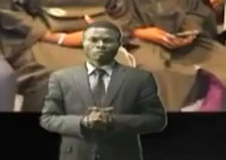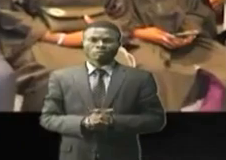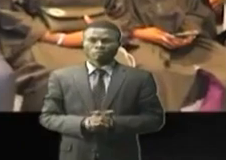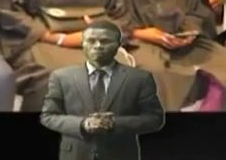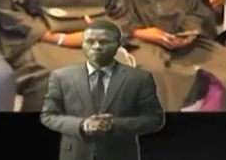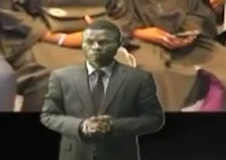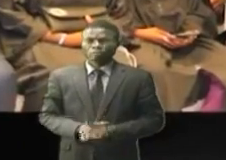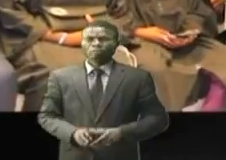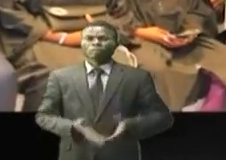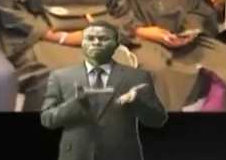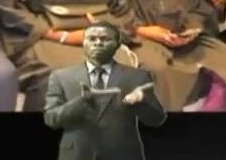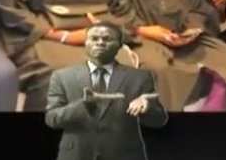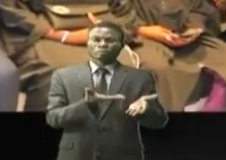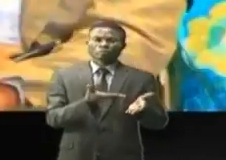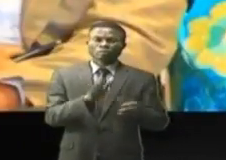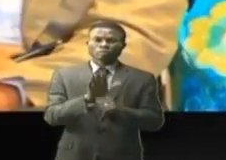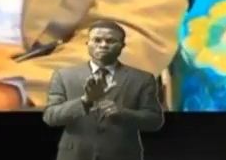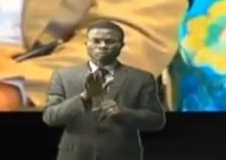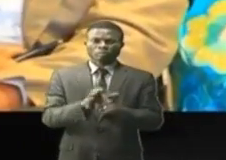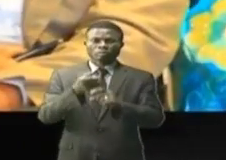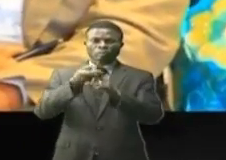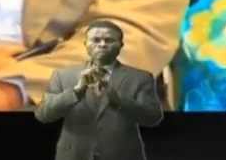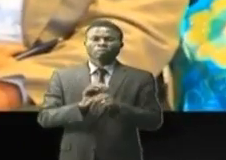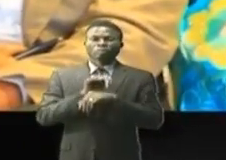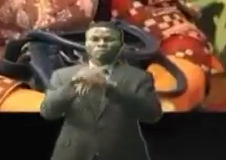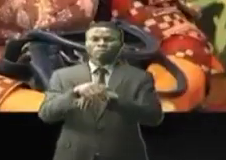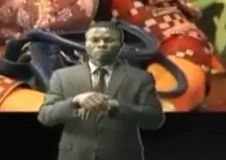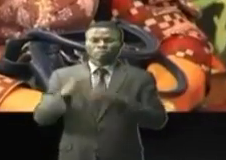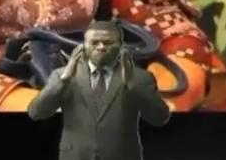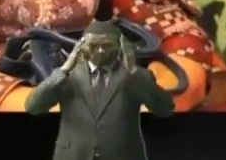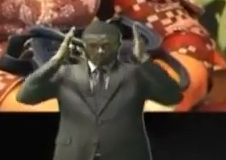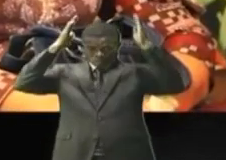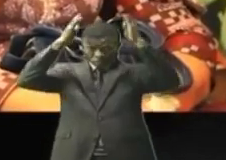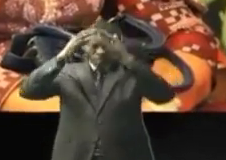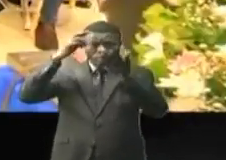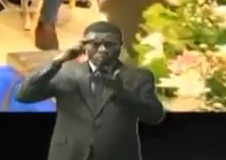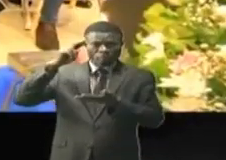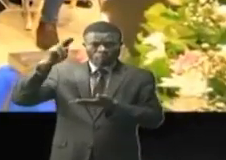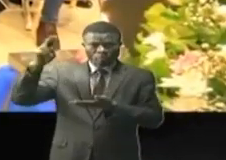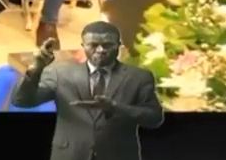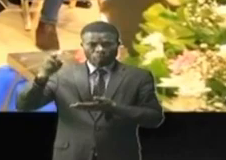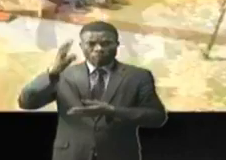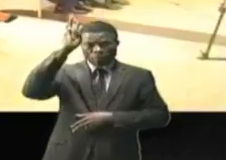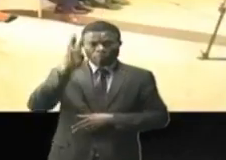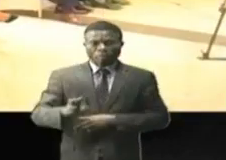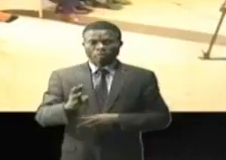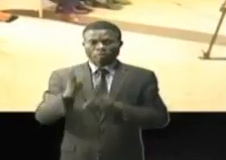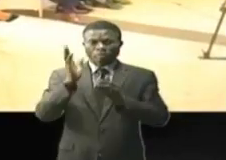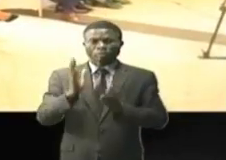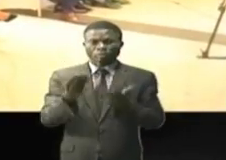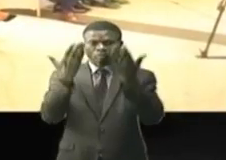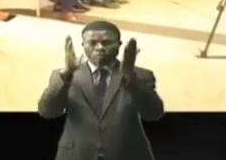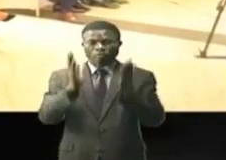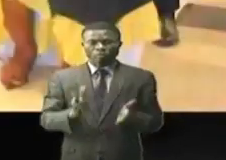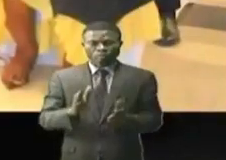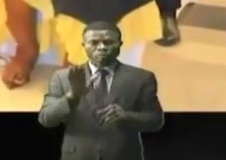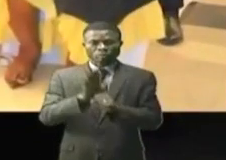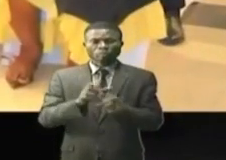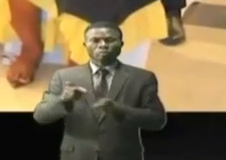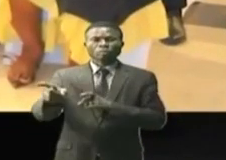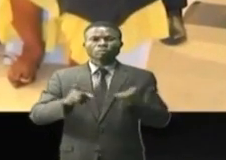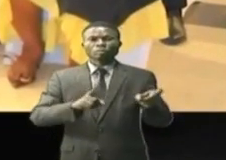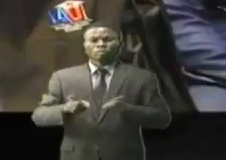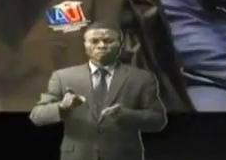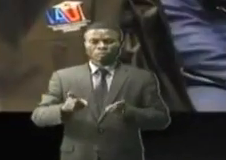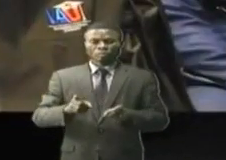une assistance hétéroclite venue participer à la collation des grades académiques, plus de 300 étudiants issus des différentes filières ont